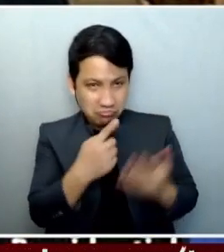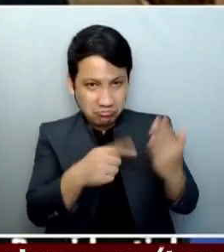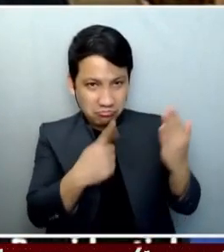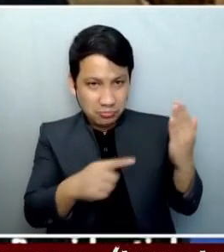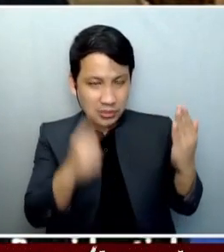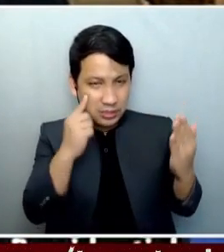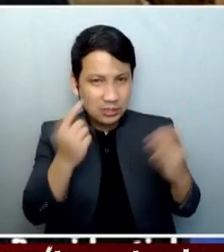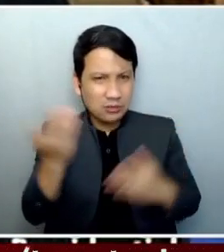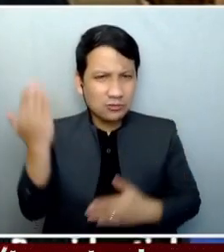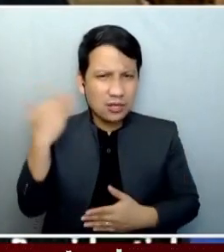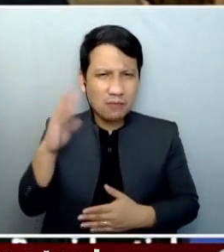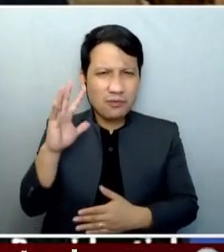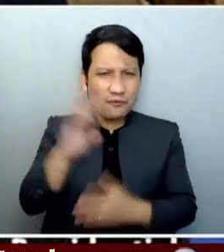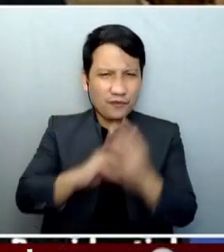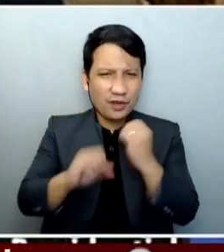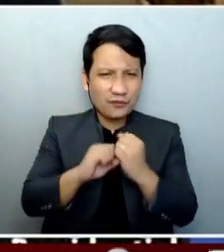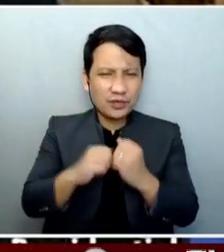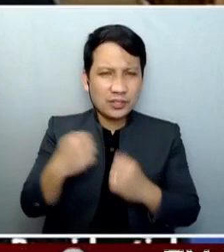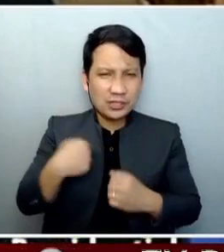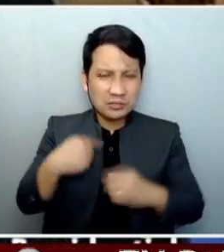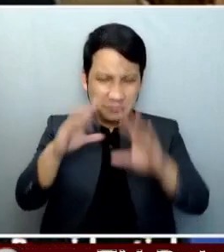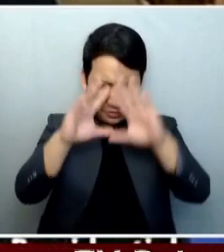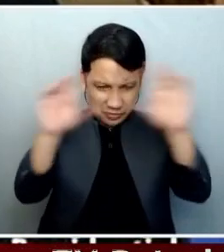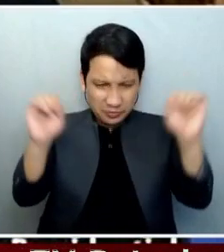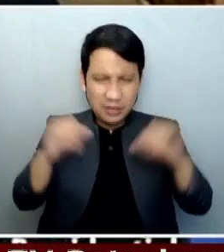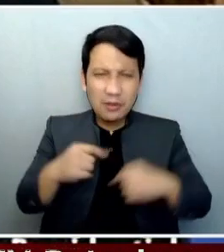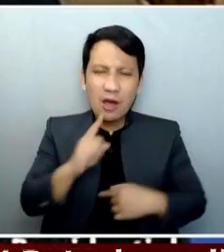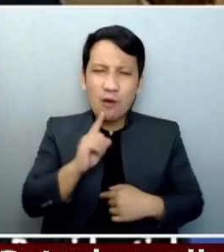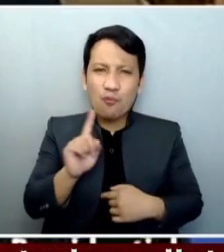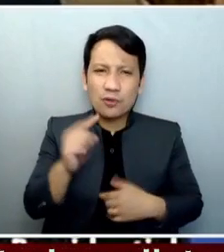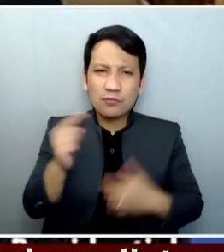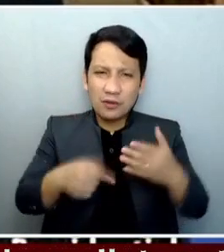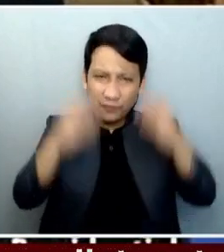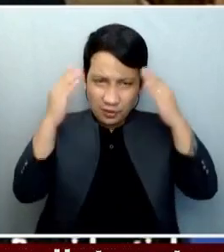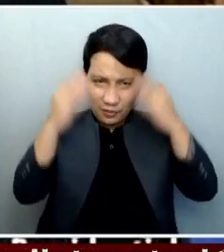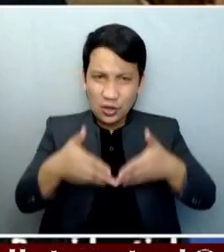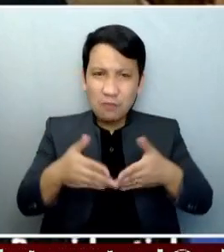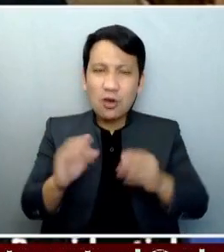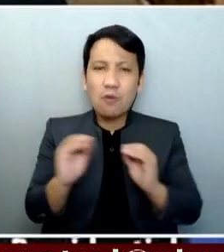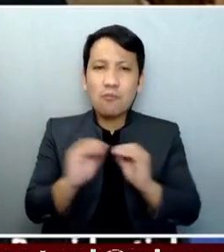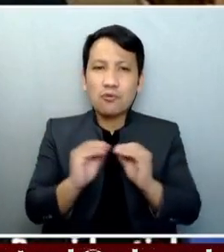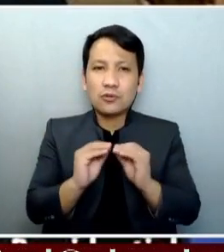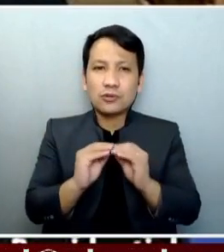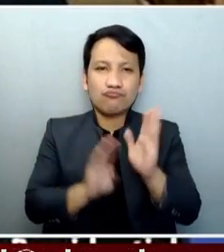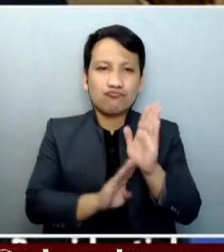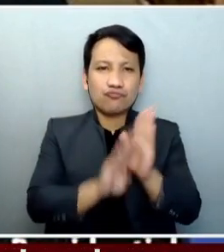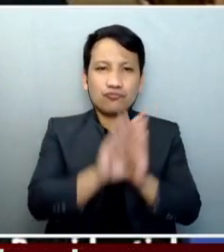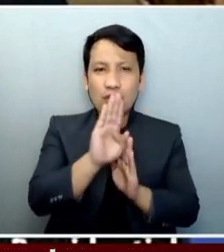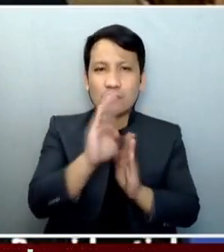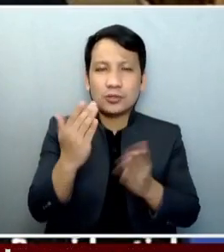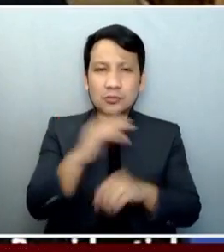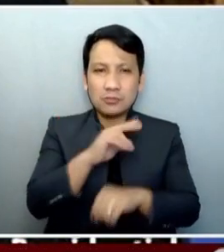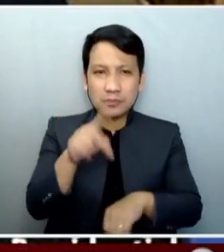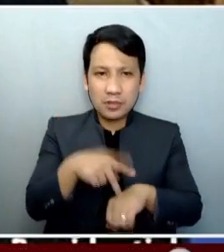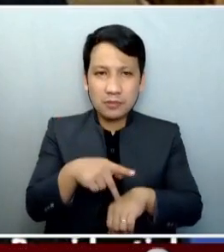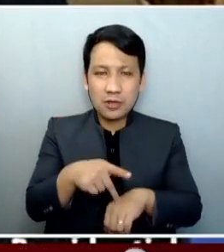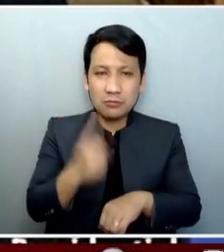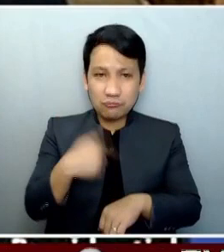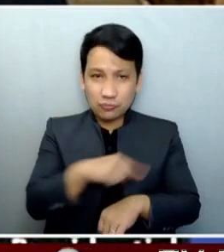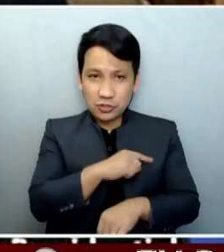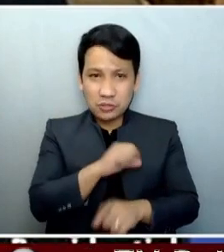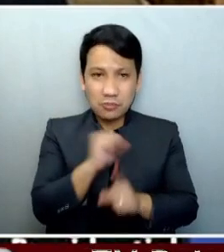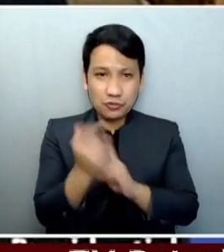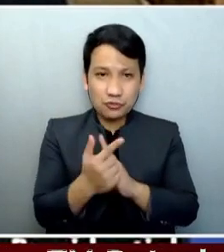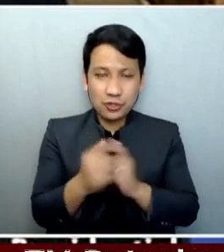nakalipas na 5 taon na siya ay naging presidente at po-focus po siya siyempre sa pag-unlad ng bayan, dun sa ating mga social